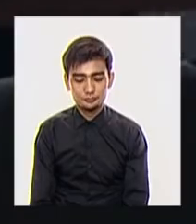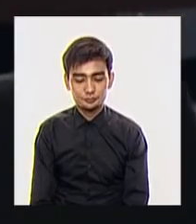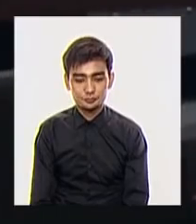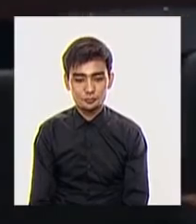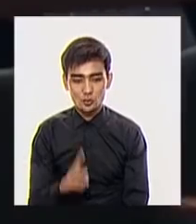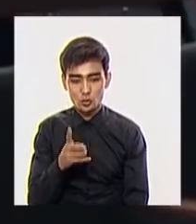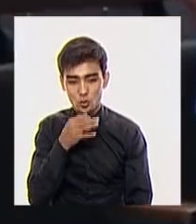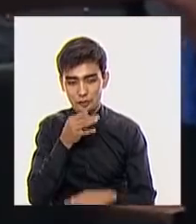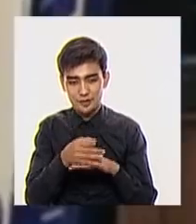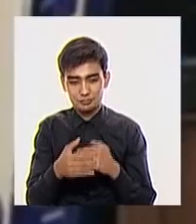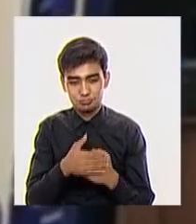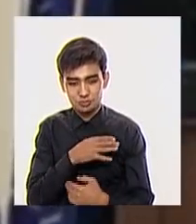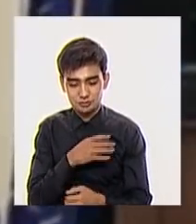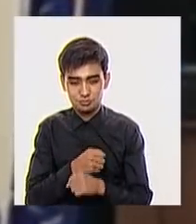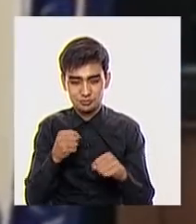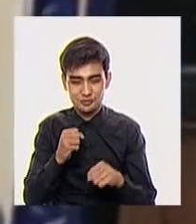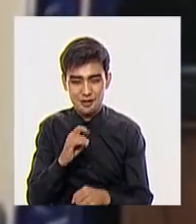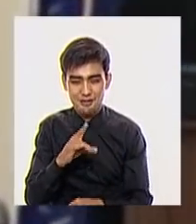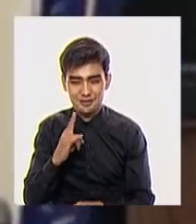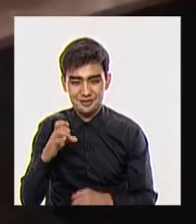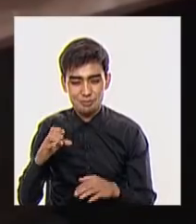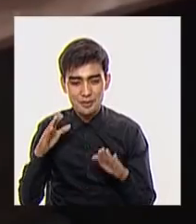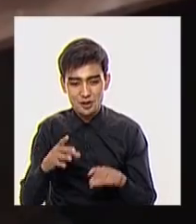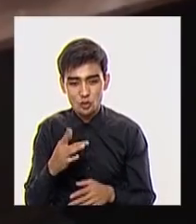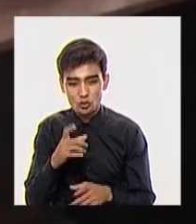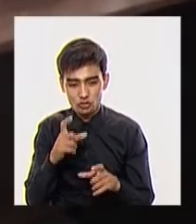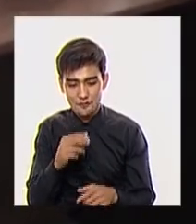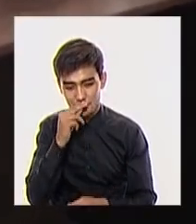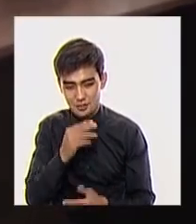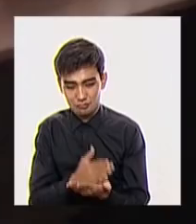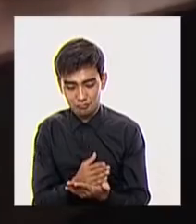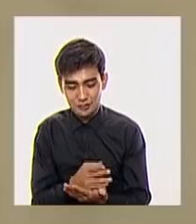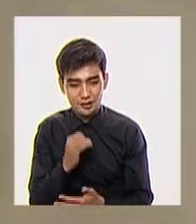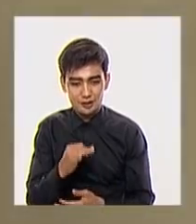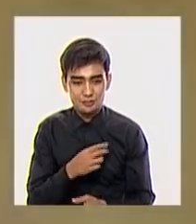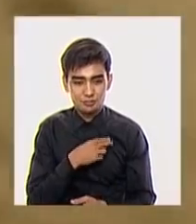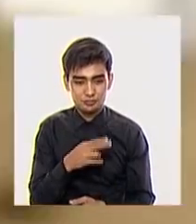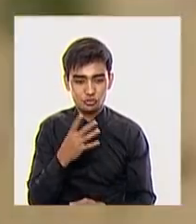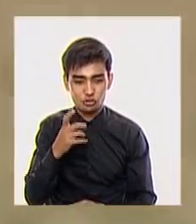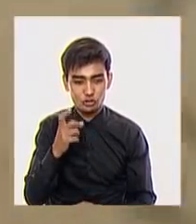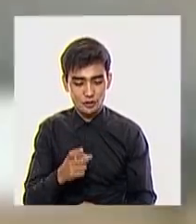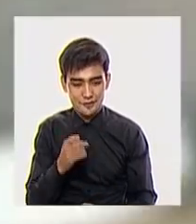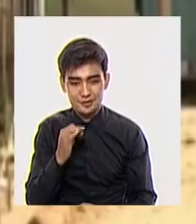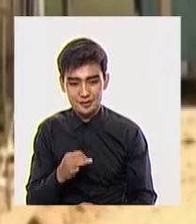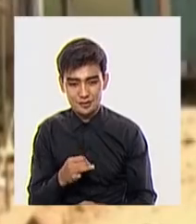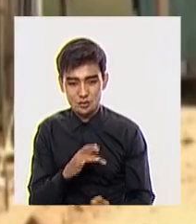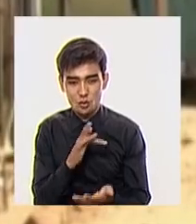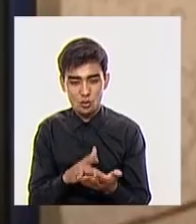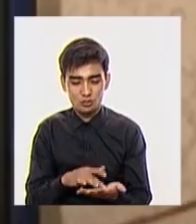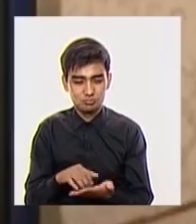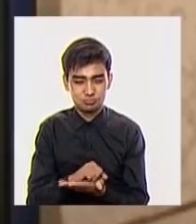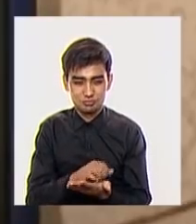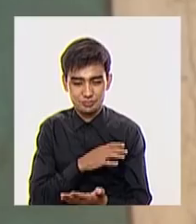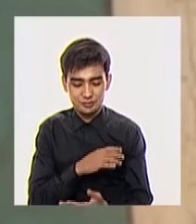Кого привлекли к ответственности за взрывы в Арысе? Сколько человек на скамье подсудимых? Тогда погибли 4 человека, город превратился